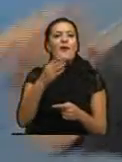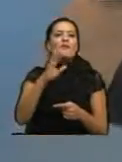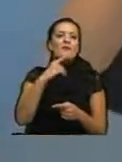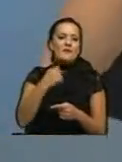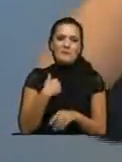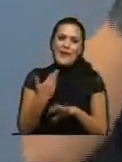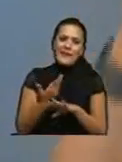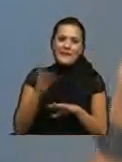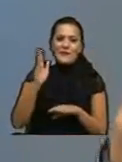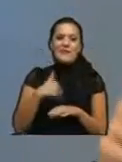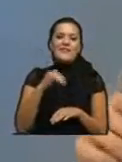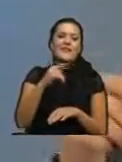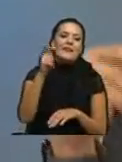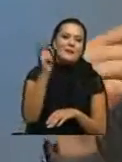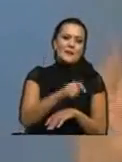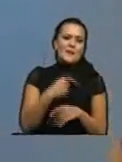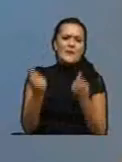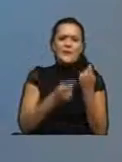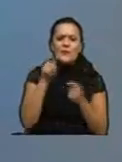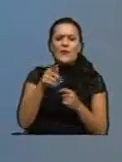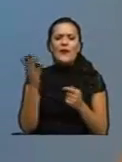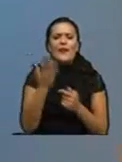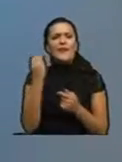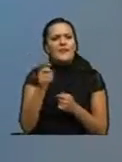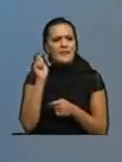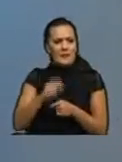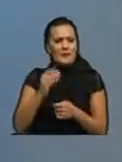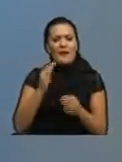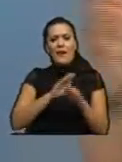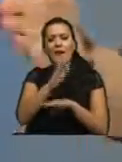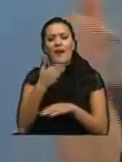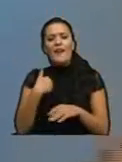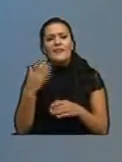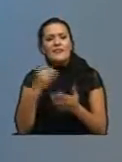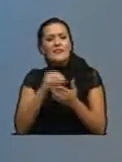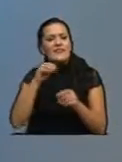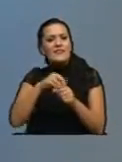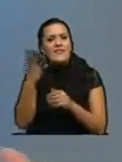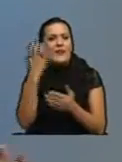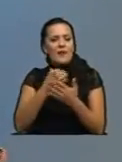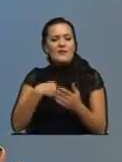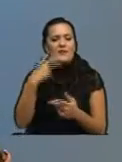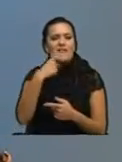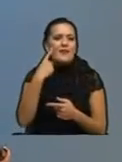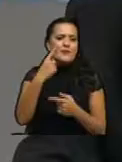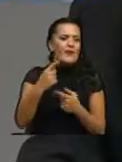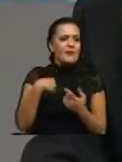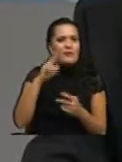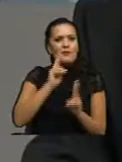Şaka yapıyorum. Hayır şimdi işini tabii bu kadar iyi yapan, hayatı özümsemiş. Görüyorsunuz şarkı söylerken falan. Yani